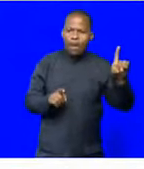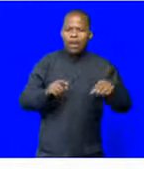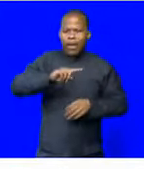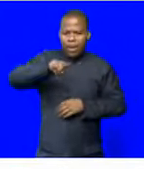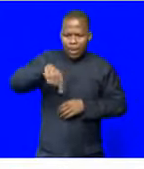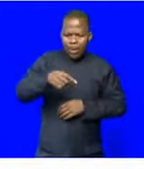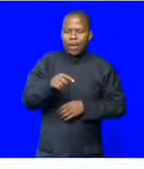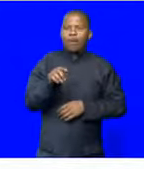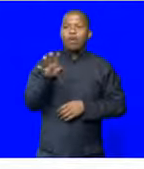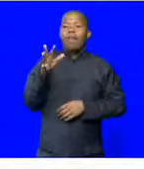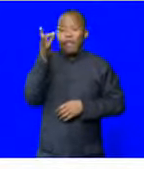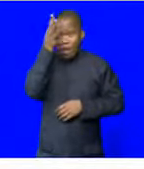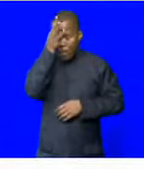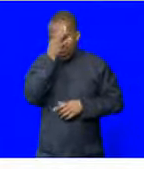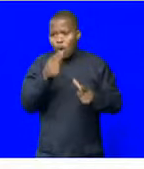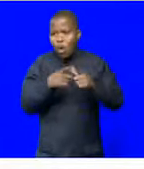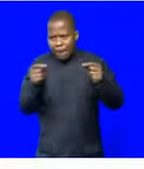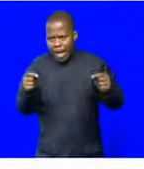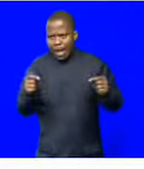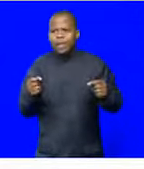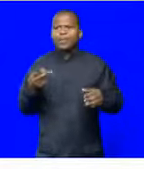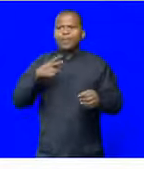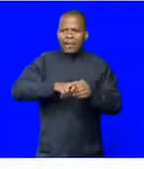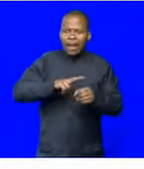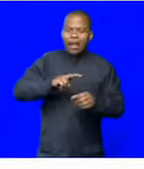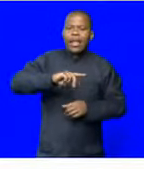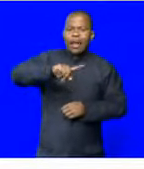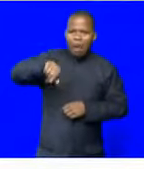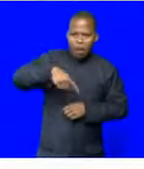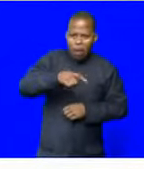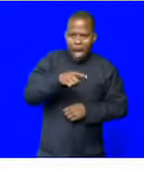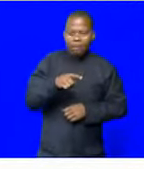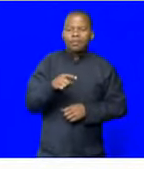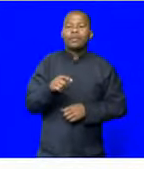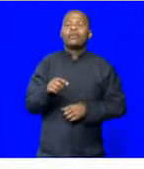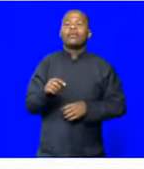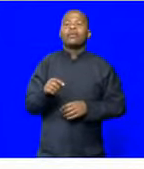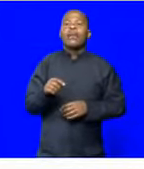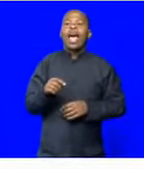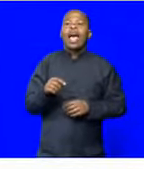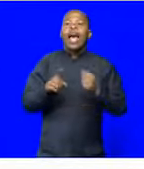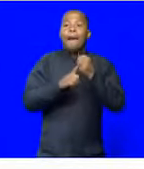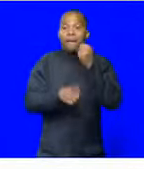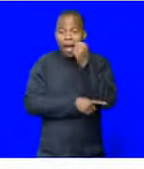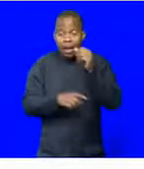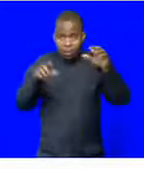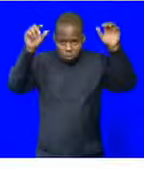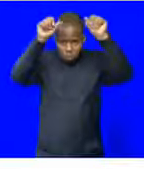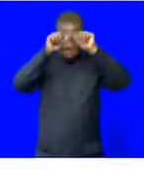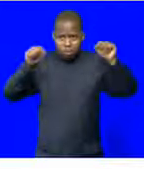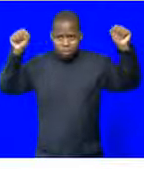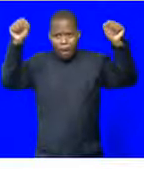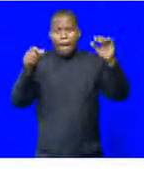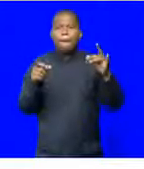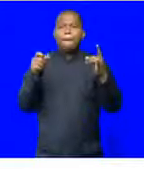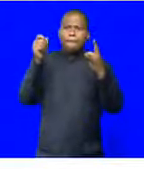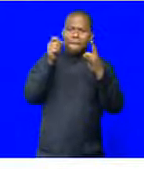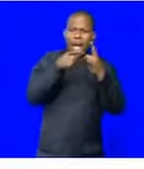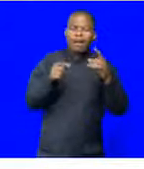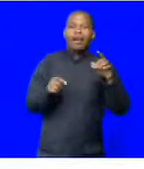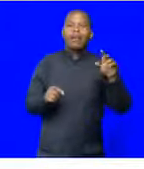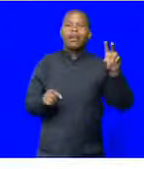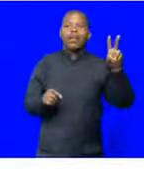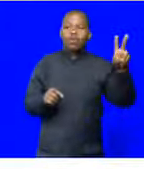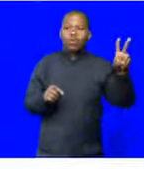siphele ihamba embili imbabana Highlanders eligolinye ecanzeni. Esigabeni sesibili uchubekela agcine khona yena Lekata nakathola lesibili lokwenza